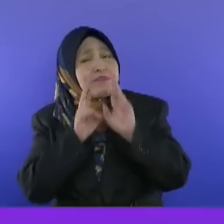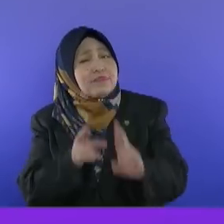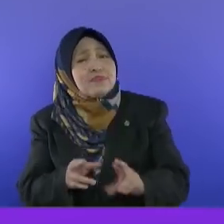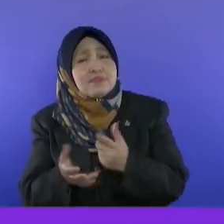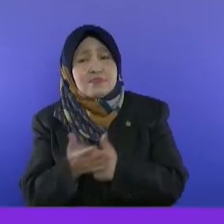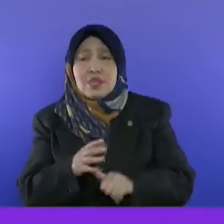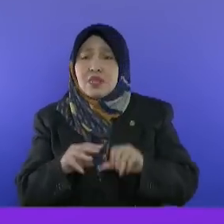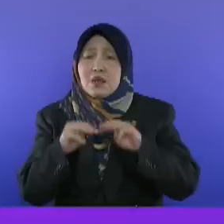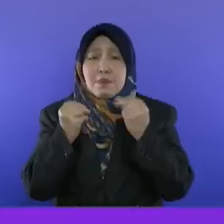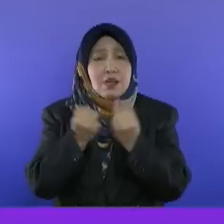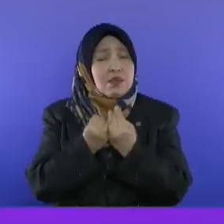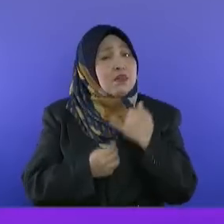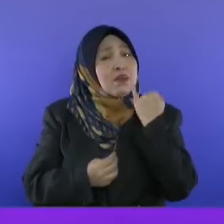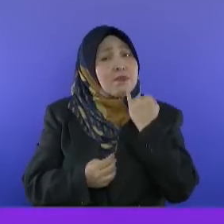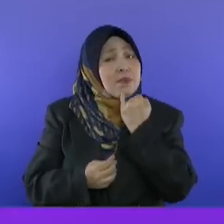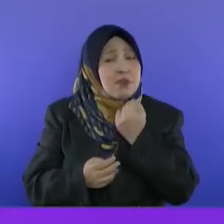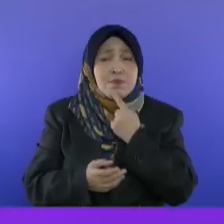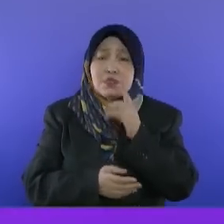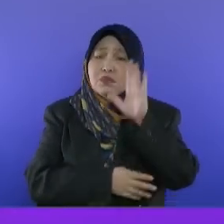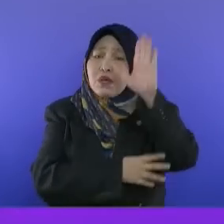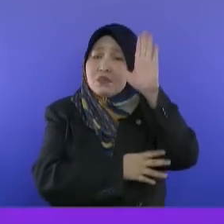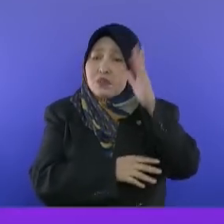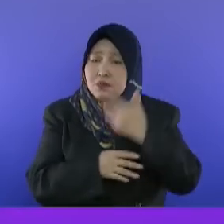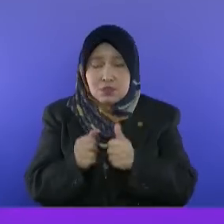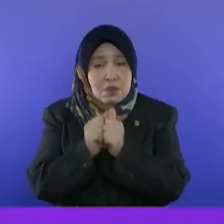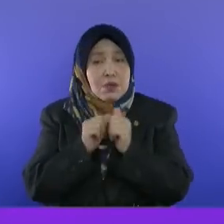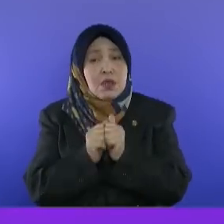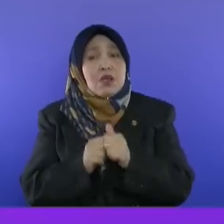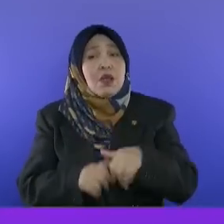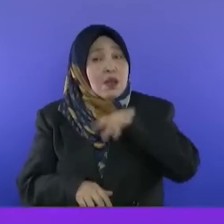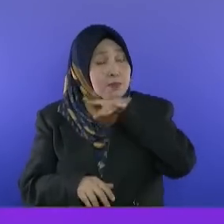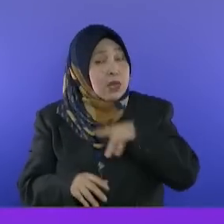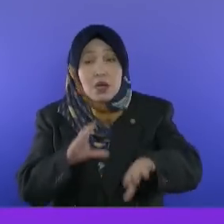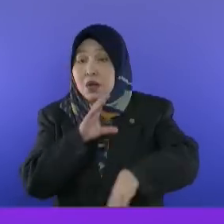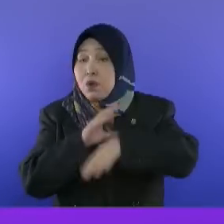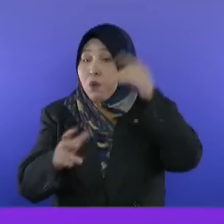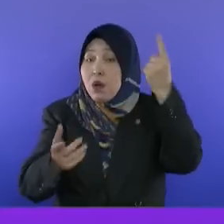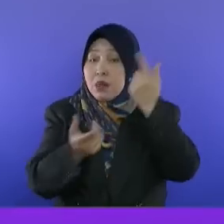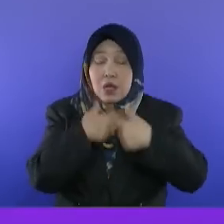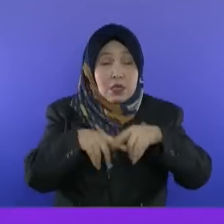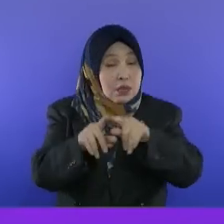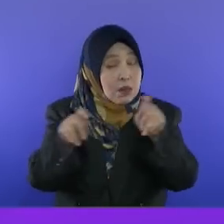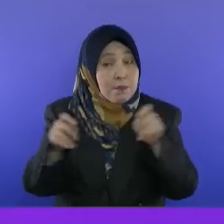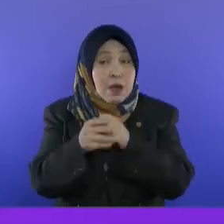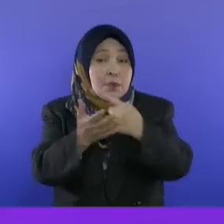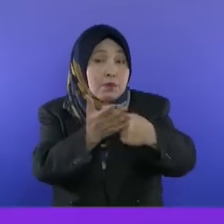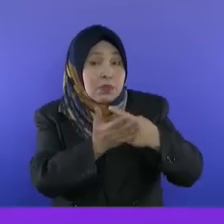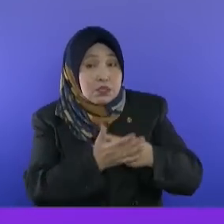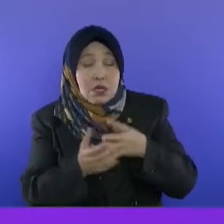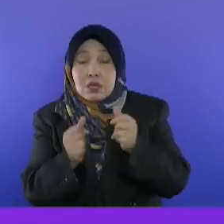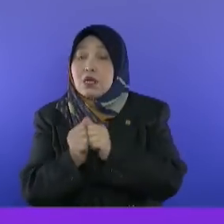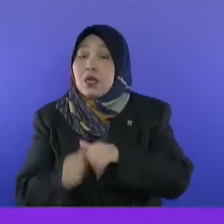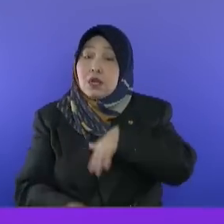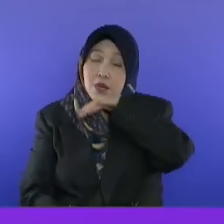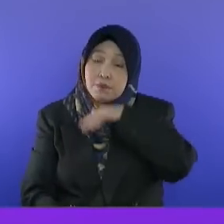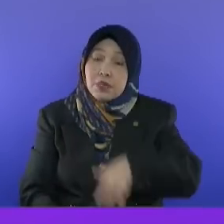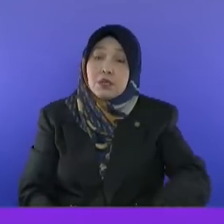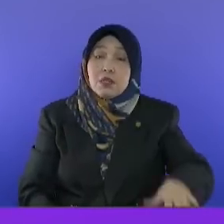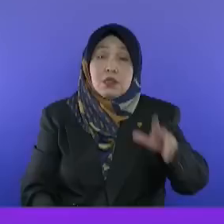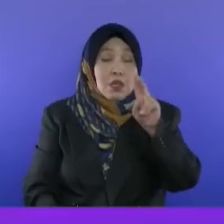orang-orang Bani Israil ini bila dia berjanji itu sama dengan Nabi dia keluar saja daripada tempat berbincang dengan nabi